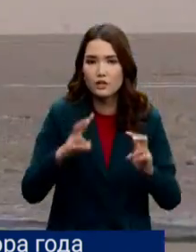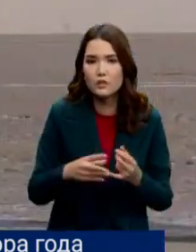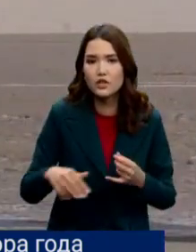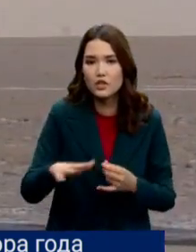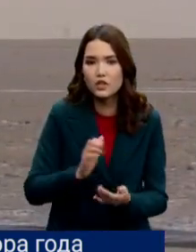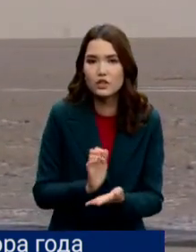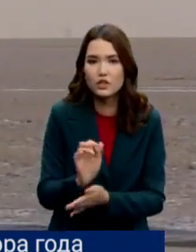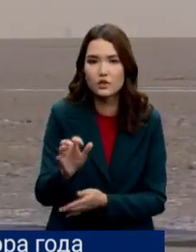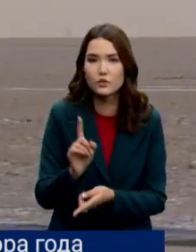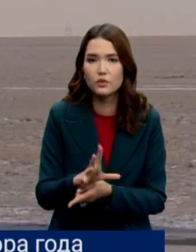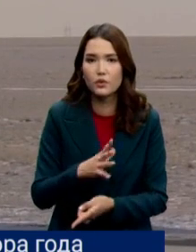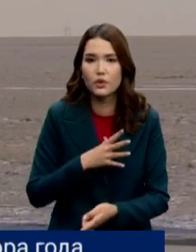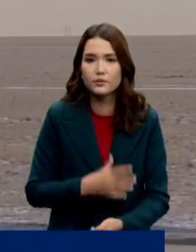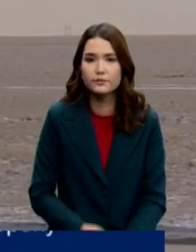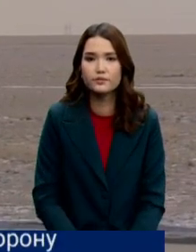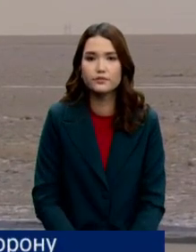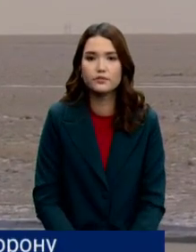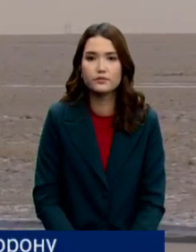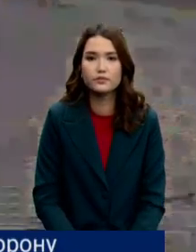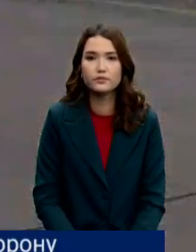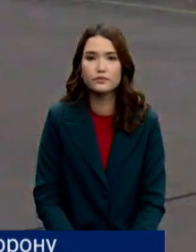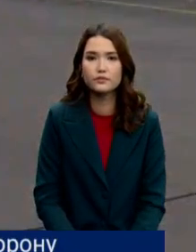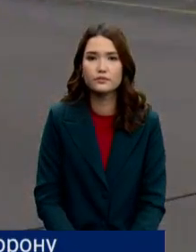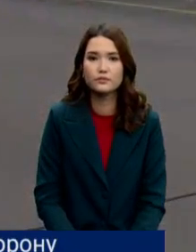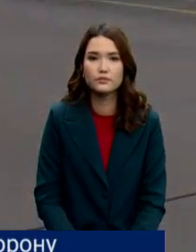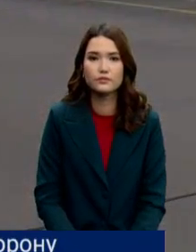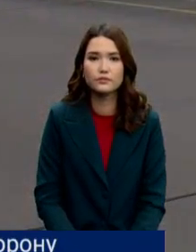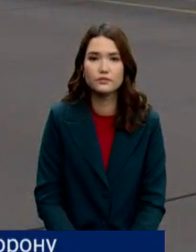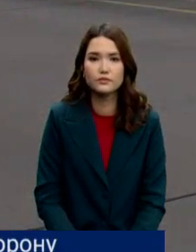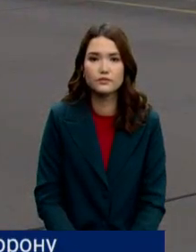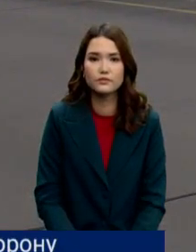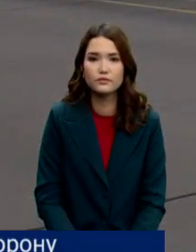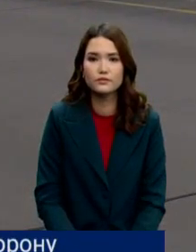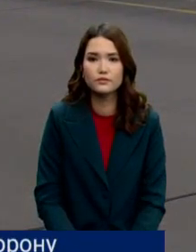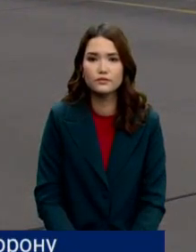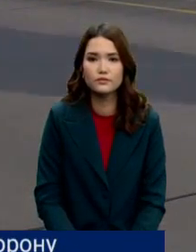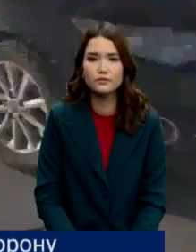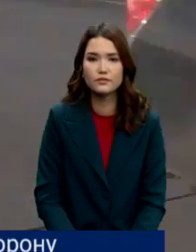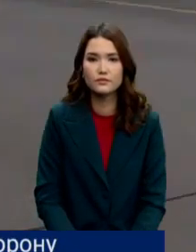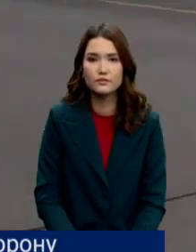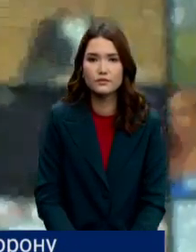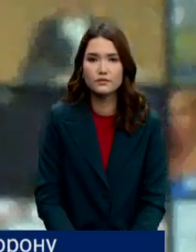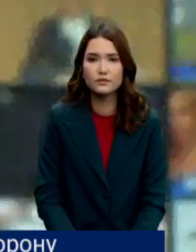жүгіну қажет. Есенбек Санатұлы, Қайрат Алпысбаев, Атамекен Бизнес, Павлодар облысынан.